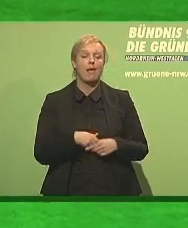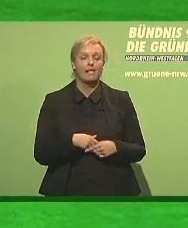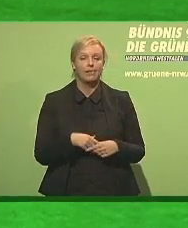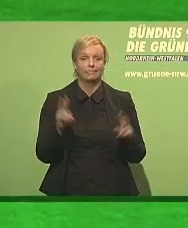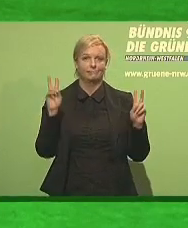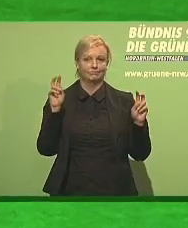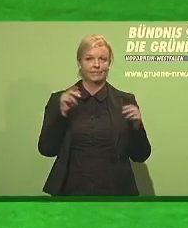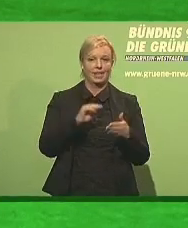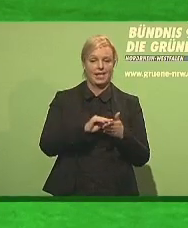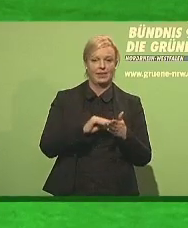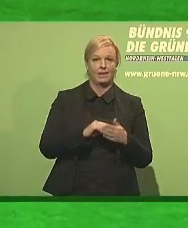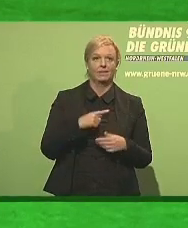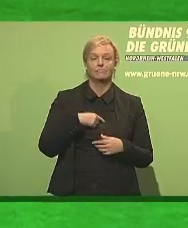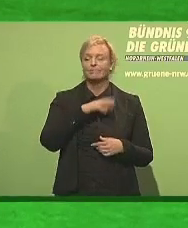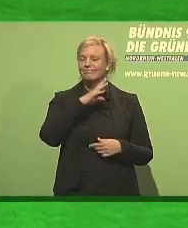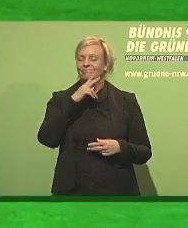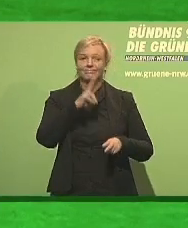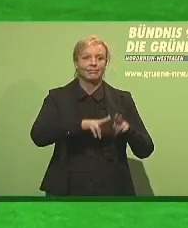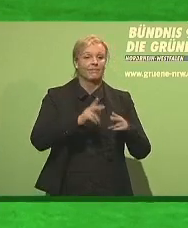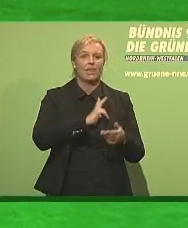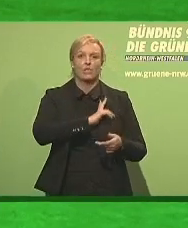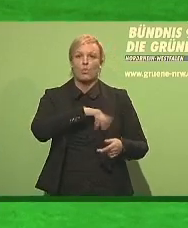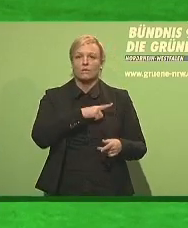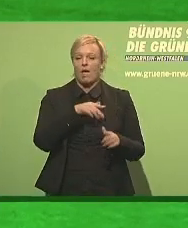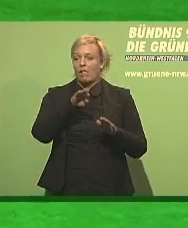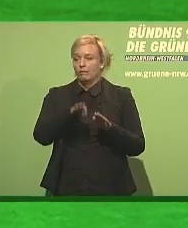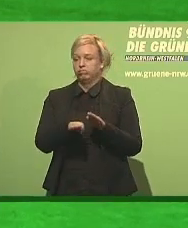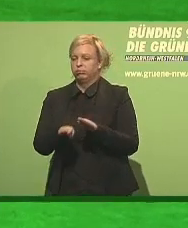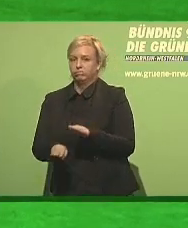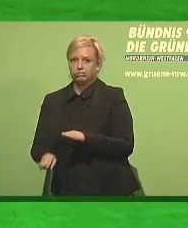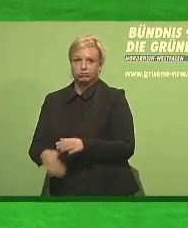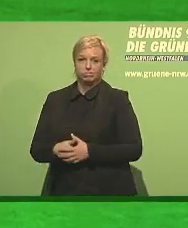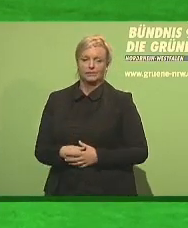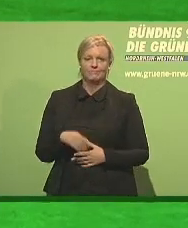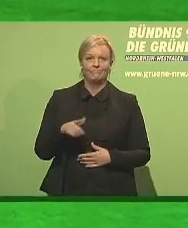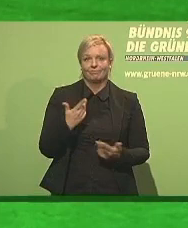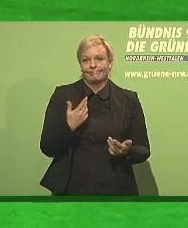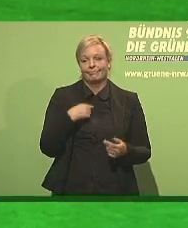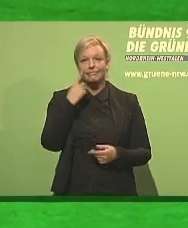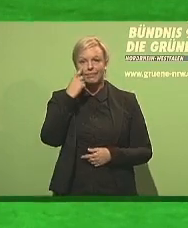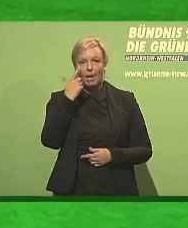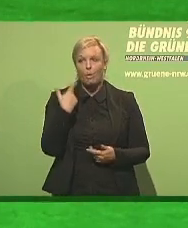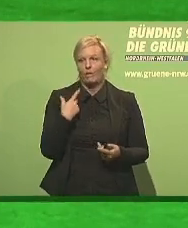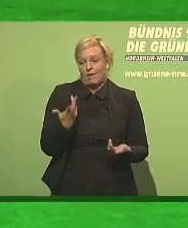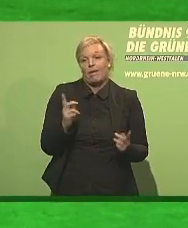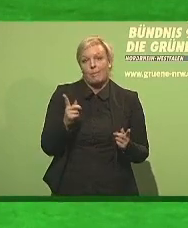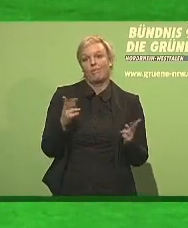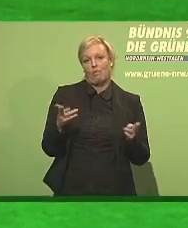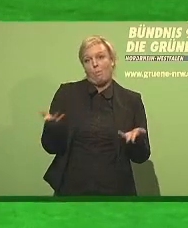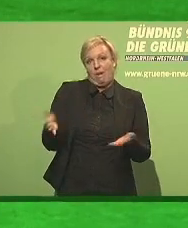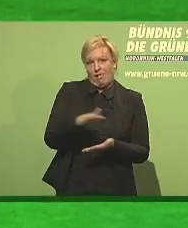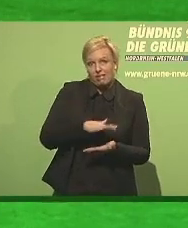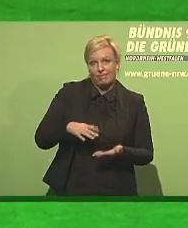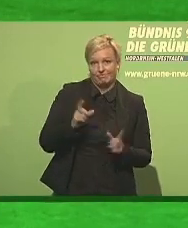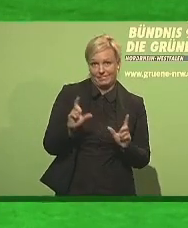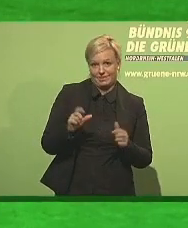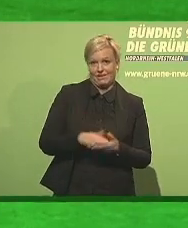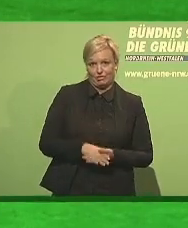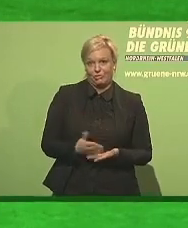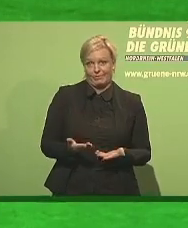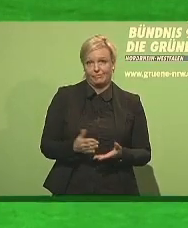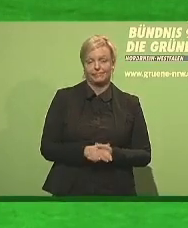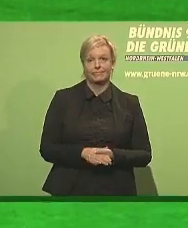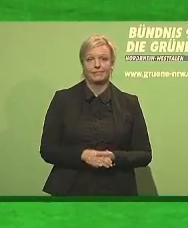viele soziale Missstände in dieser Gesellschaft schon fast zur traurigen Normalität geworden sind. Dass es schon fast normal geworden